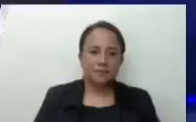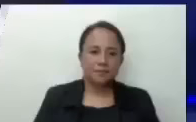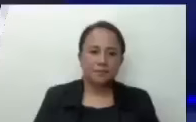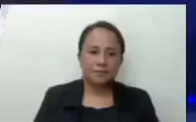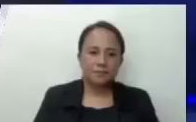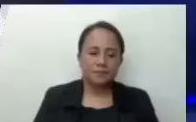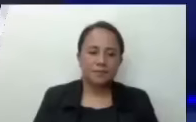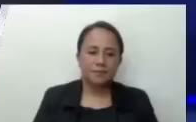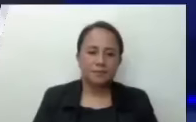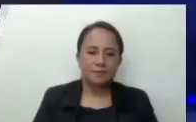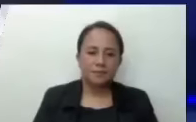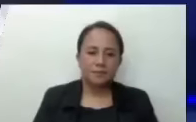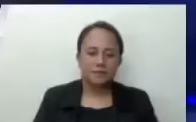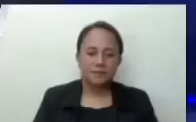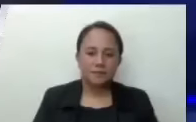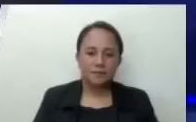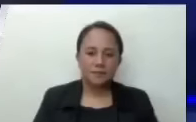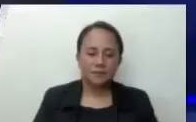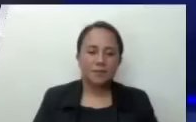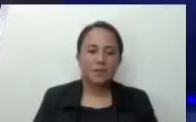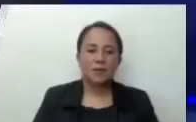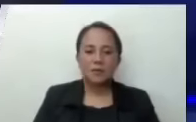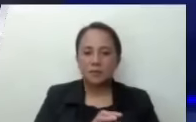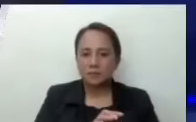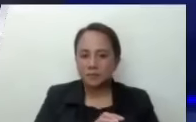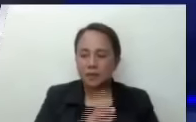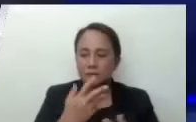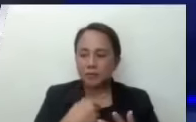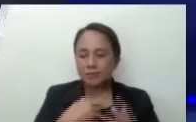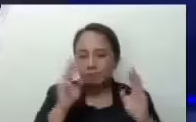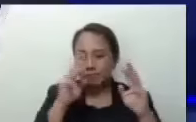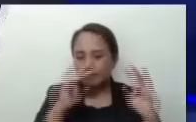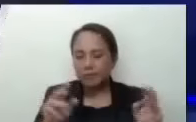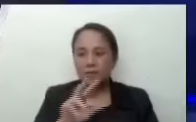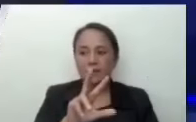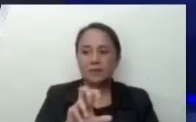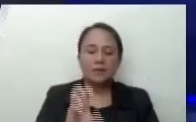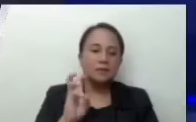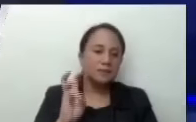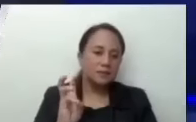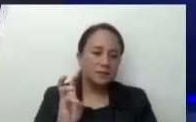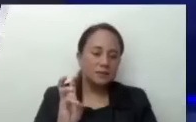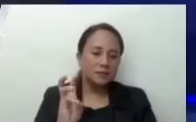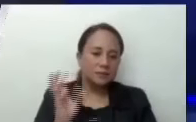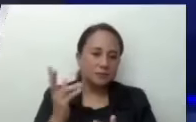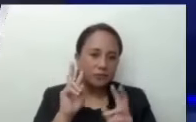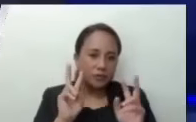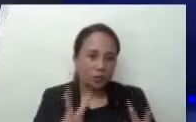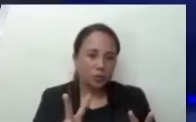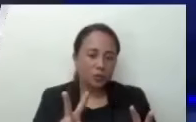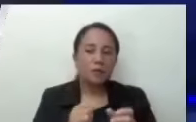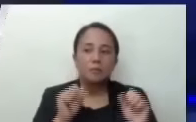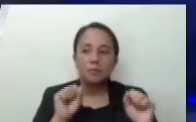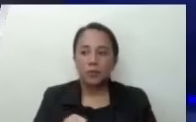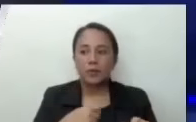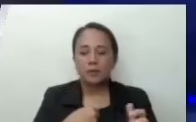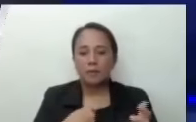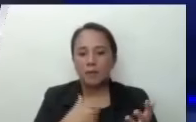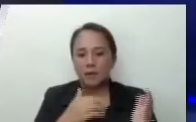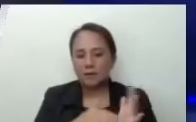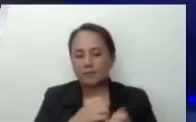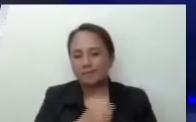Oras multi immersive Museum 360 de View at pwede pang magkape tapok po